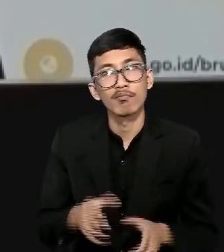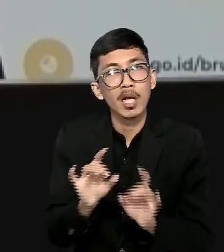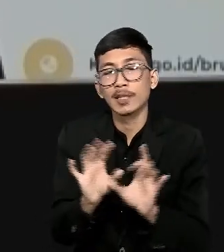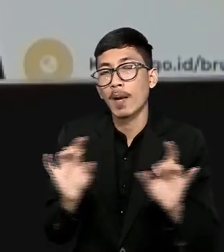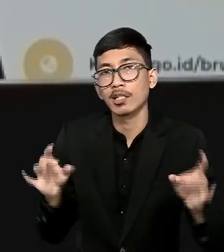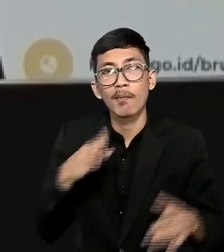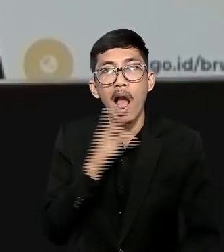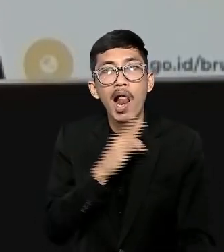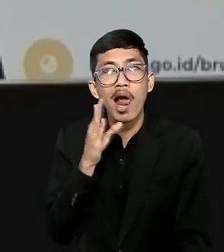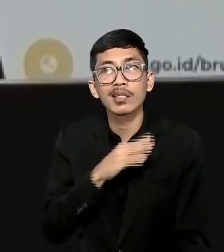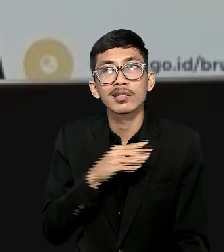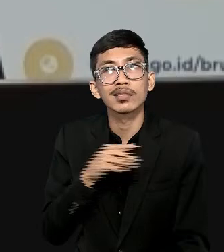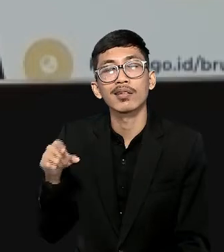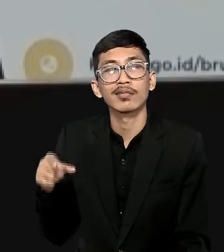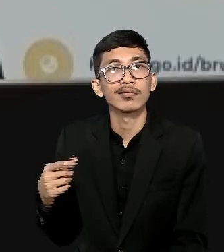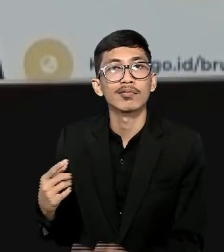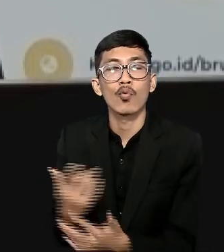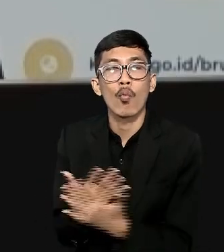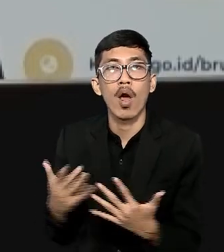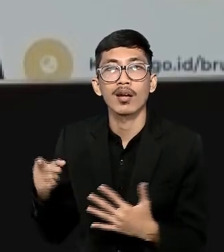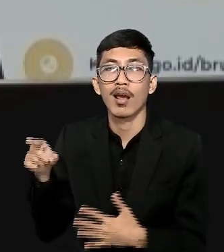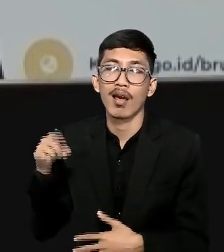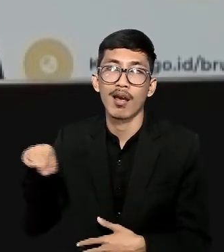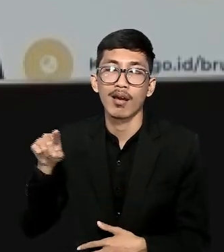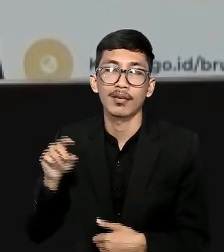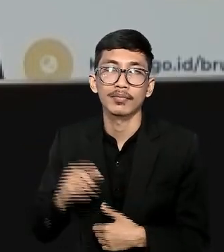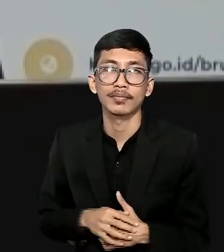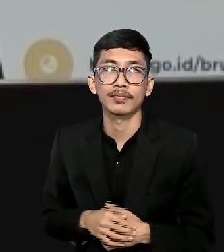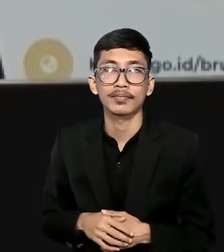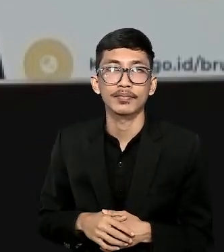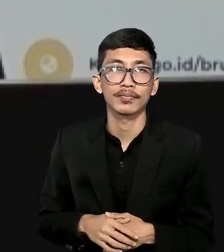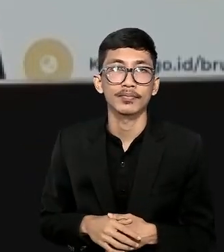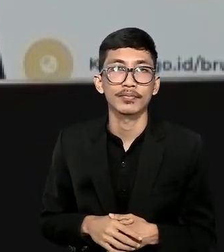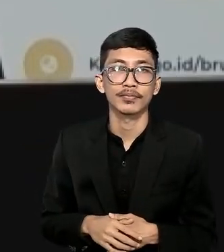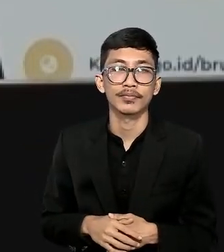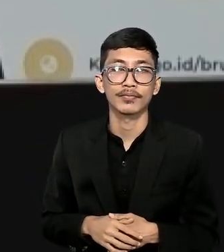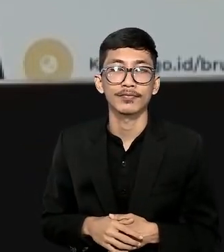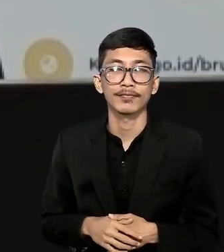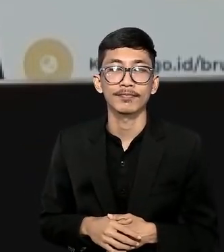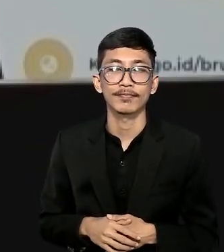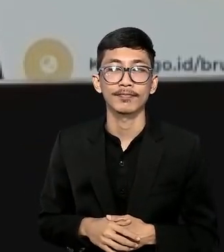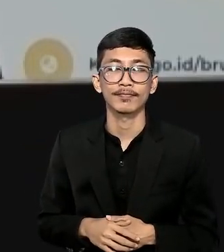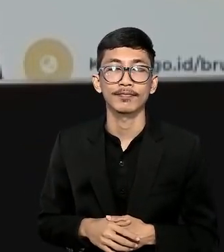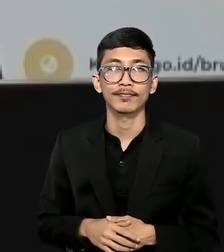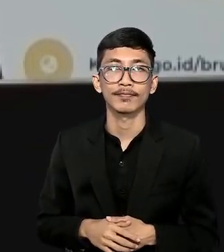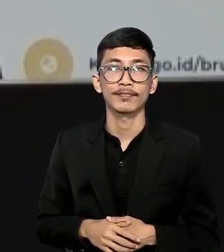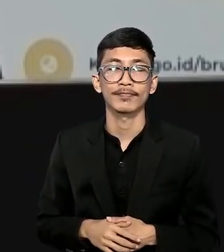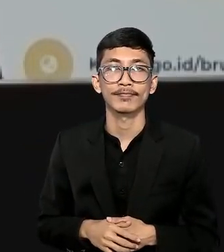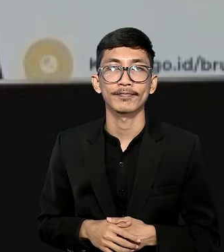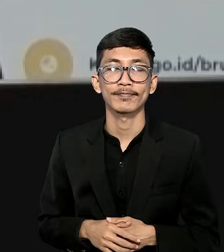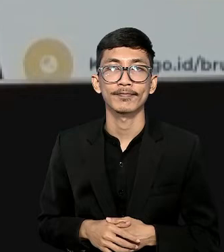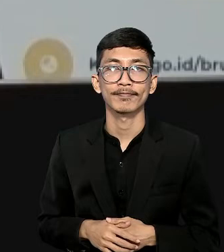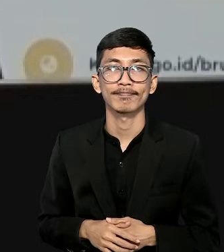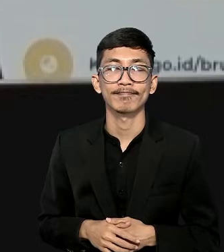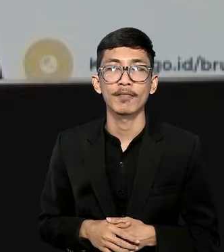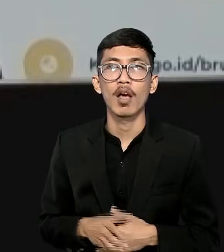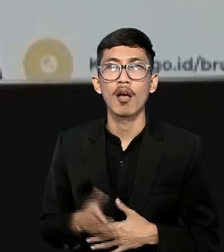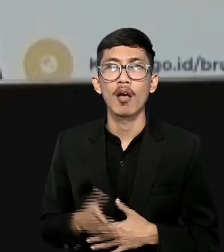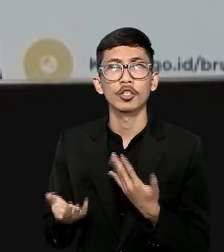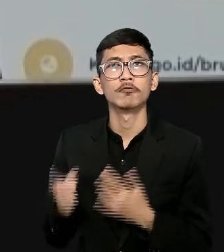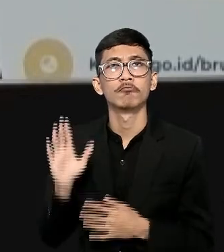tapi plus dengan adanya perangkat akan lapor twivine tentunya pemeriksa